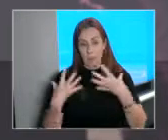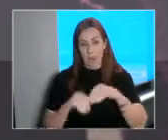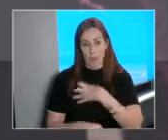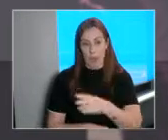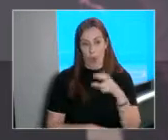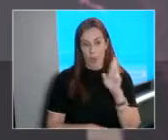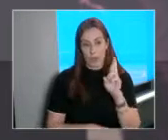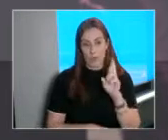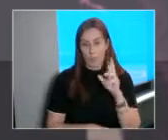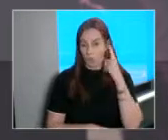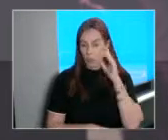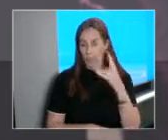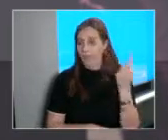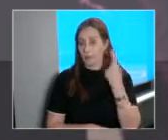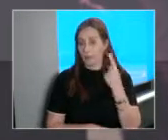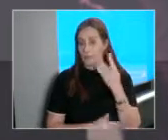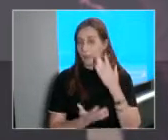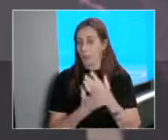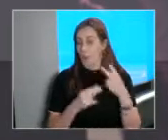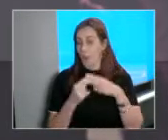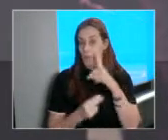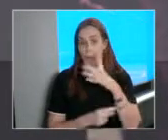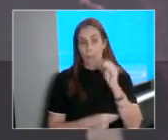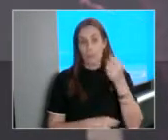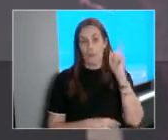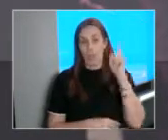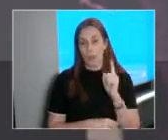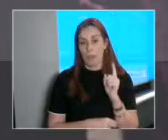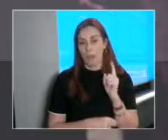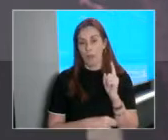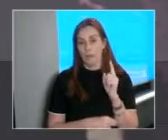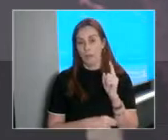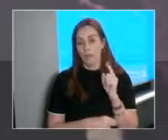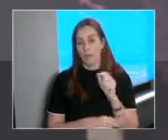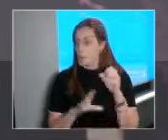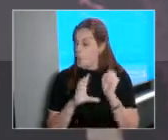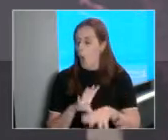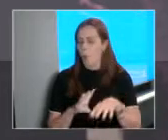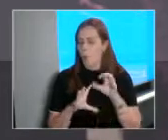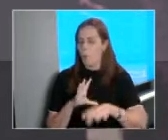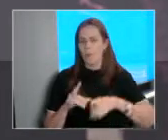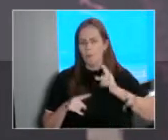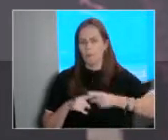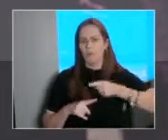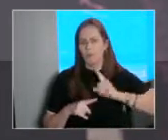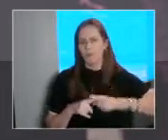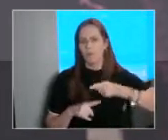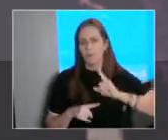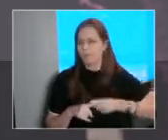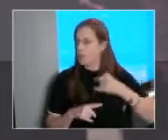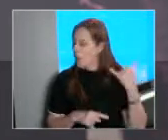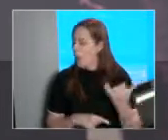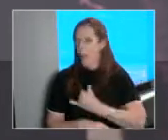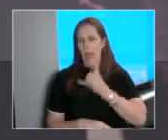הזו, אני חושב שאולי היחידה שכבר במשך קרוב ל-140 שנה, תורמת באופן קבוע